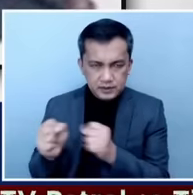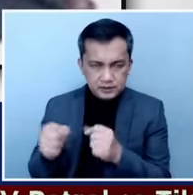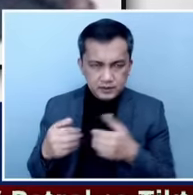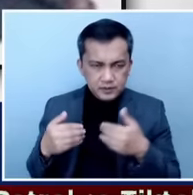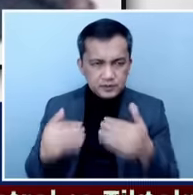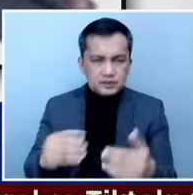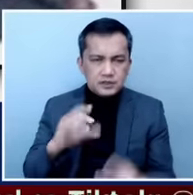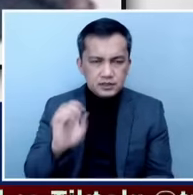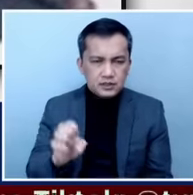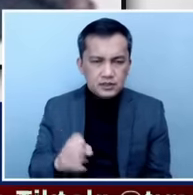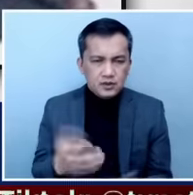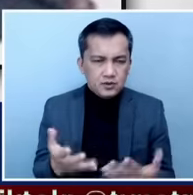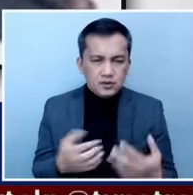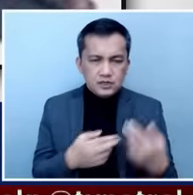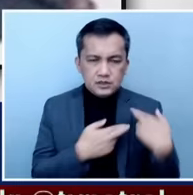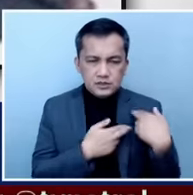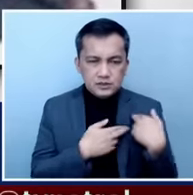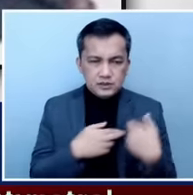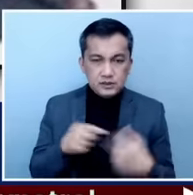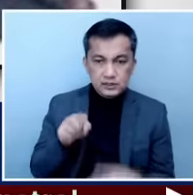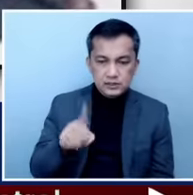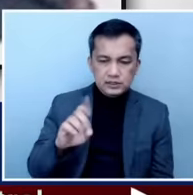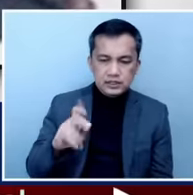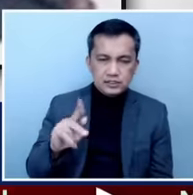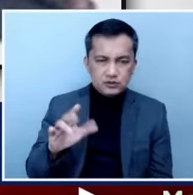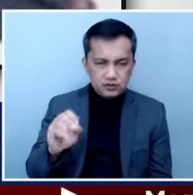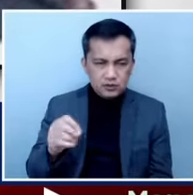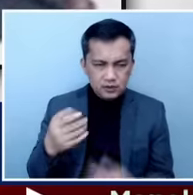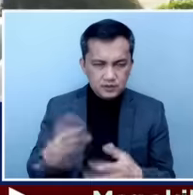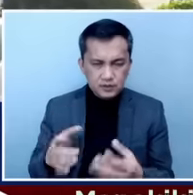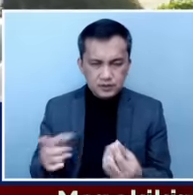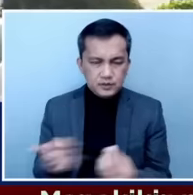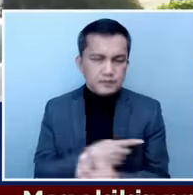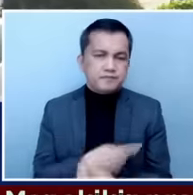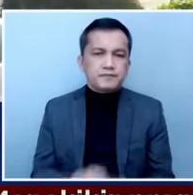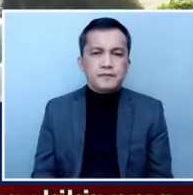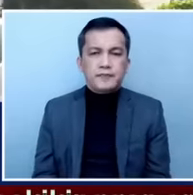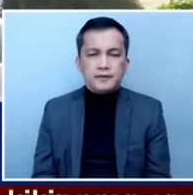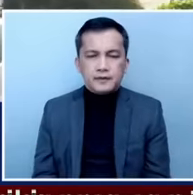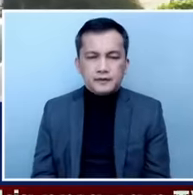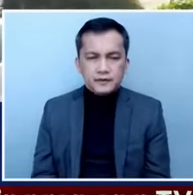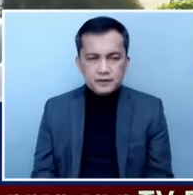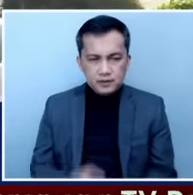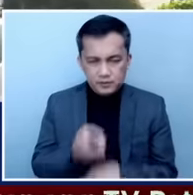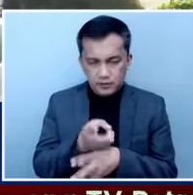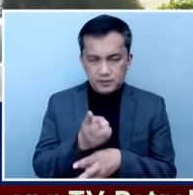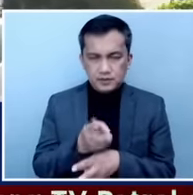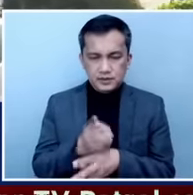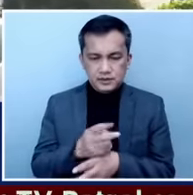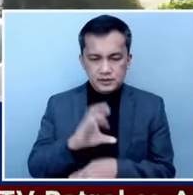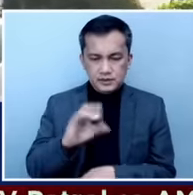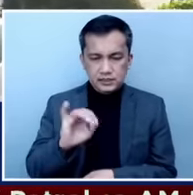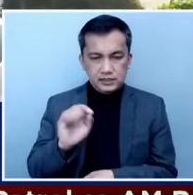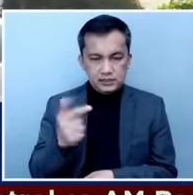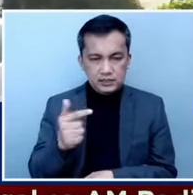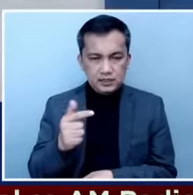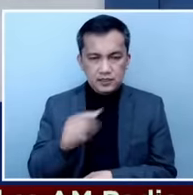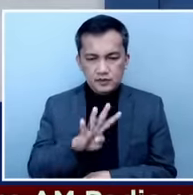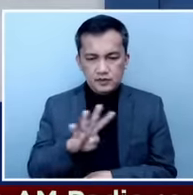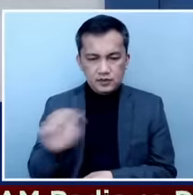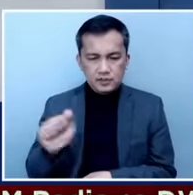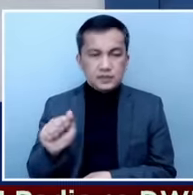ng jurisdiksyon ng PNP kay De Castro, matapos ang dismissal nito, nakabantay naman umano ang CIDG 4A sa